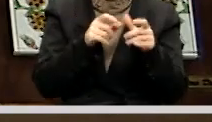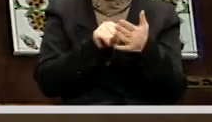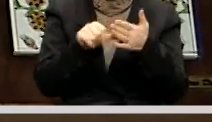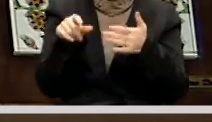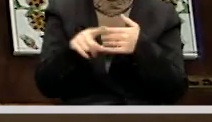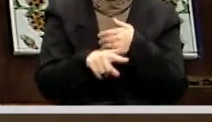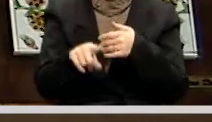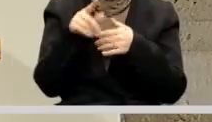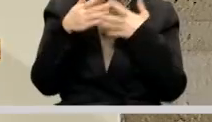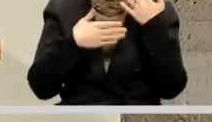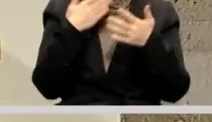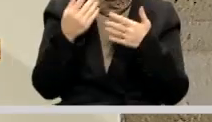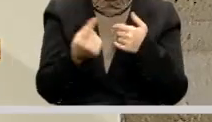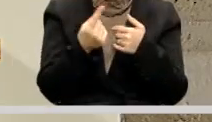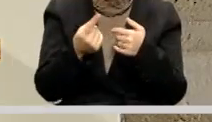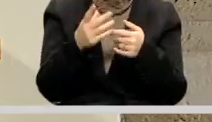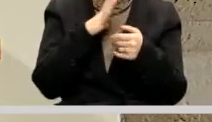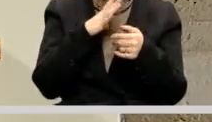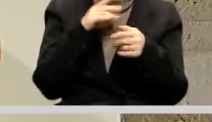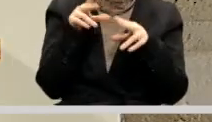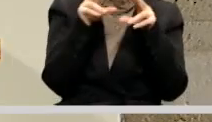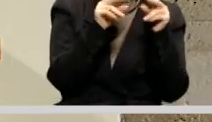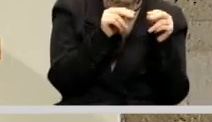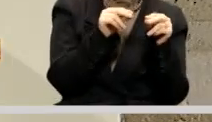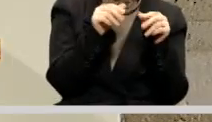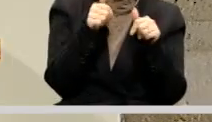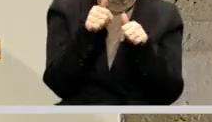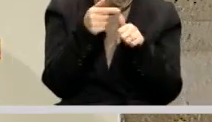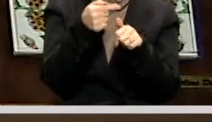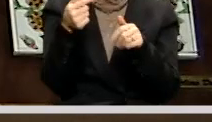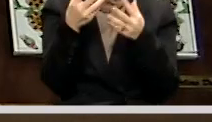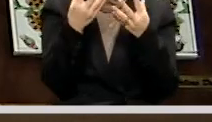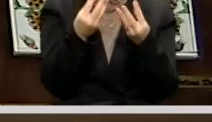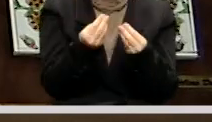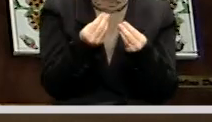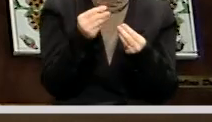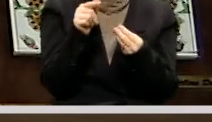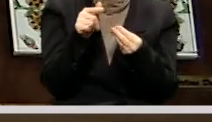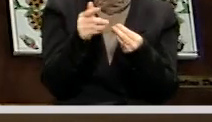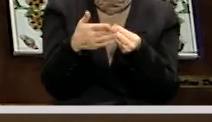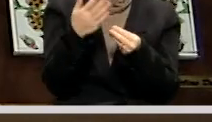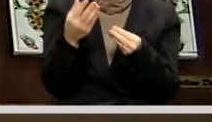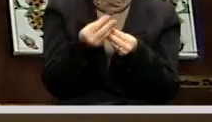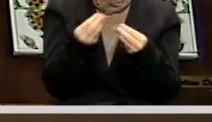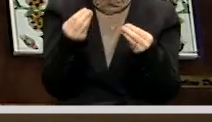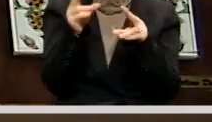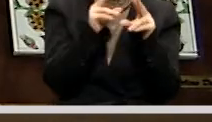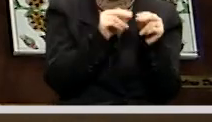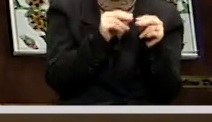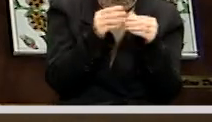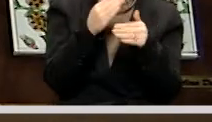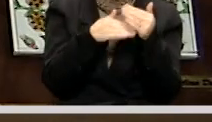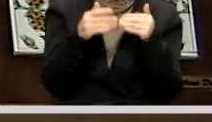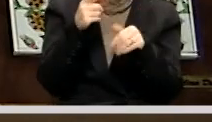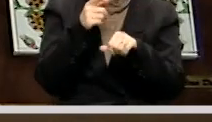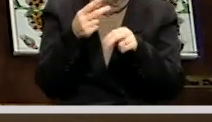var ya hani uykuyu olumsuz etkileyen beslenme çeşitleri ve benzeri bunlar mesela biz bunu daha çok hani uykuya geçişten önce örneğin